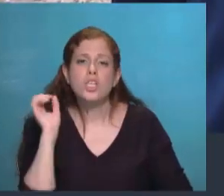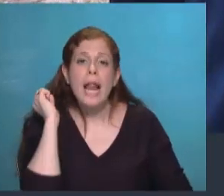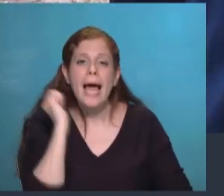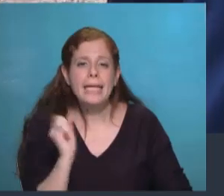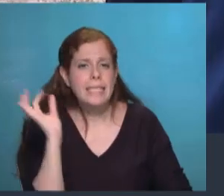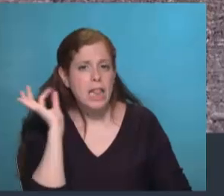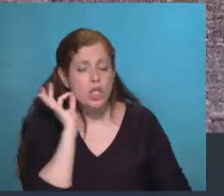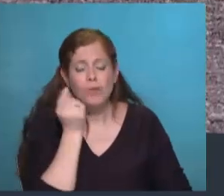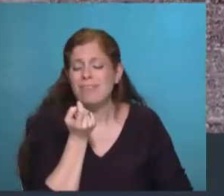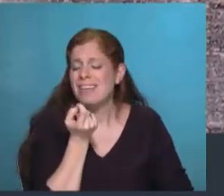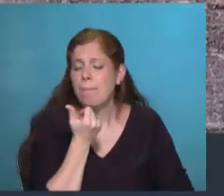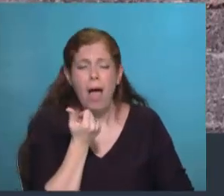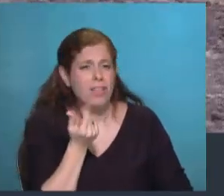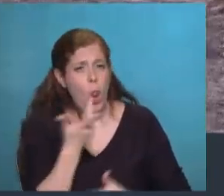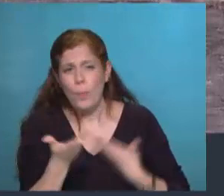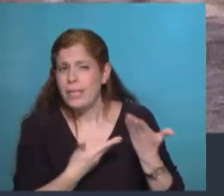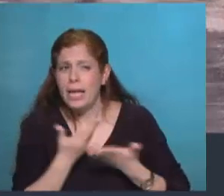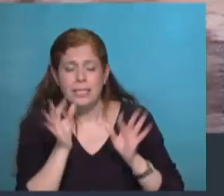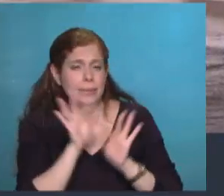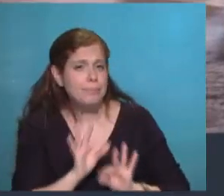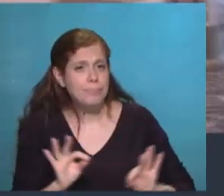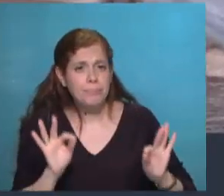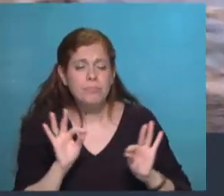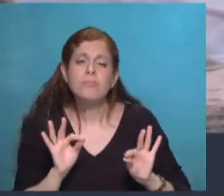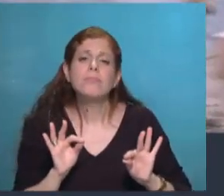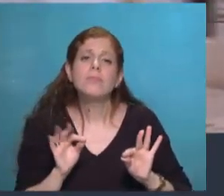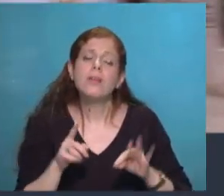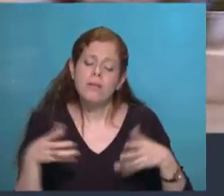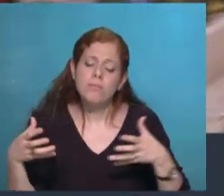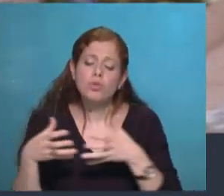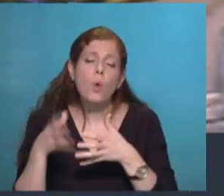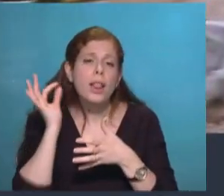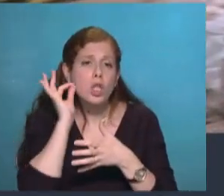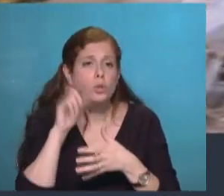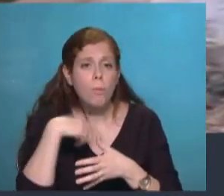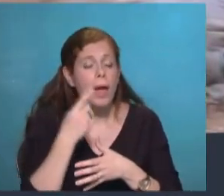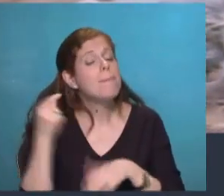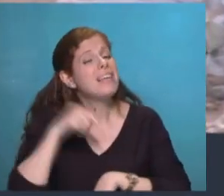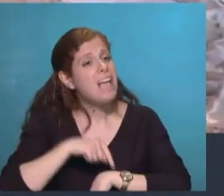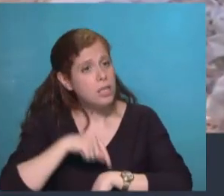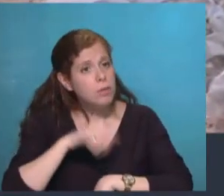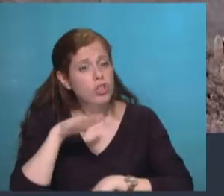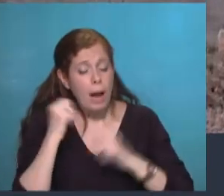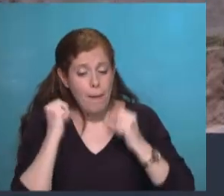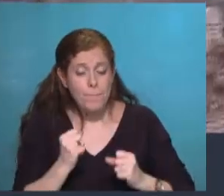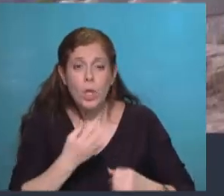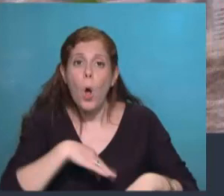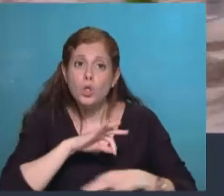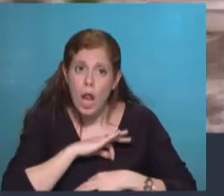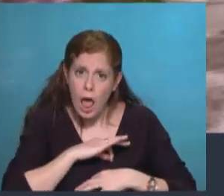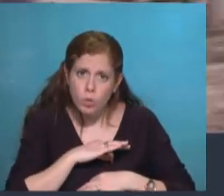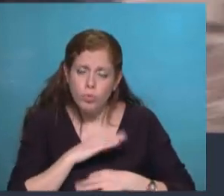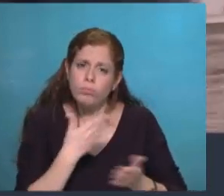לא זוכה כמעט לשום התייחסות. בשדולת הנשים אומרים, הגיע הזמן שגם הביטחון שלנו יהיה על